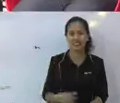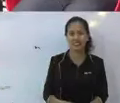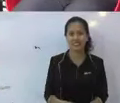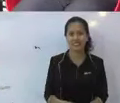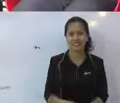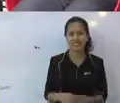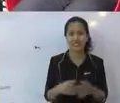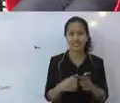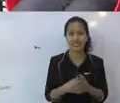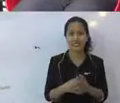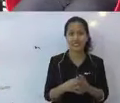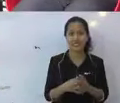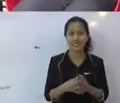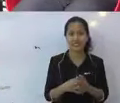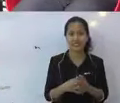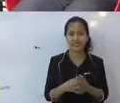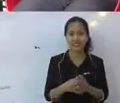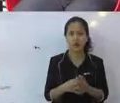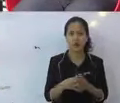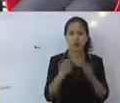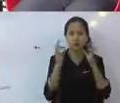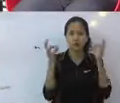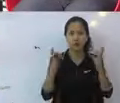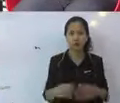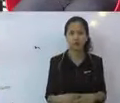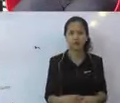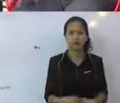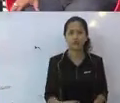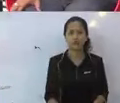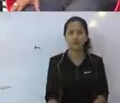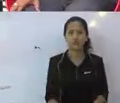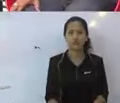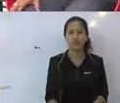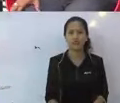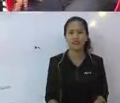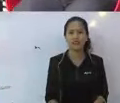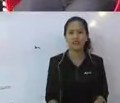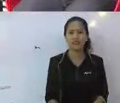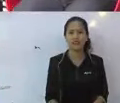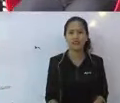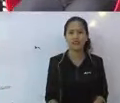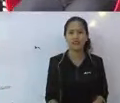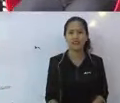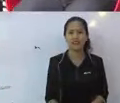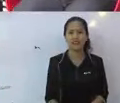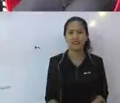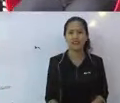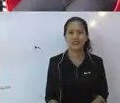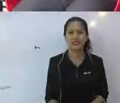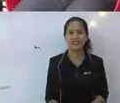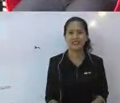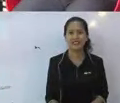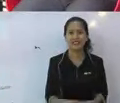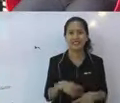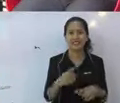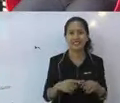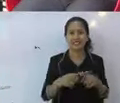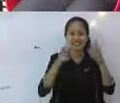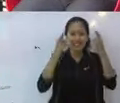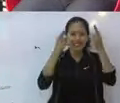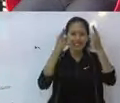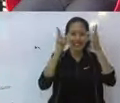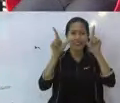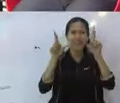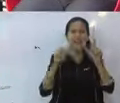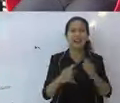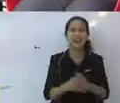eh. Anorexic yung ano, yung sinasabi hindi, ko. Hindi naman yun. At saka hindi yung parang pag tinignan niya sa salamin yung itsura niya, parang sobrang taba-taba